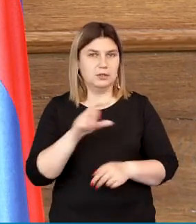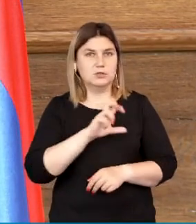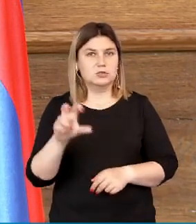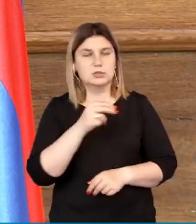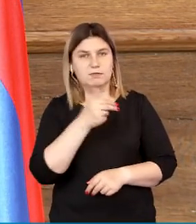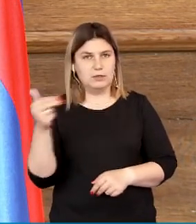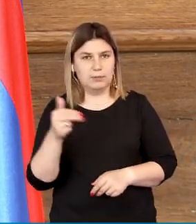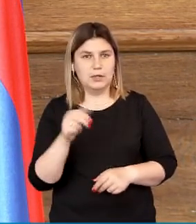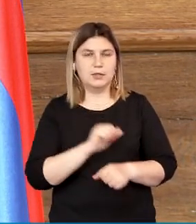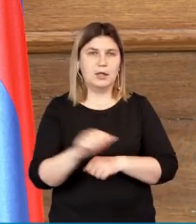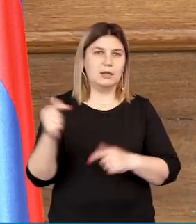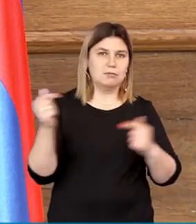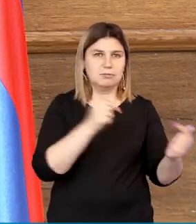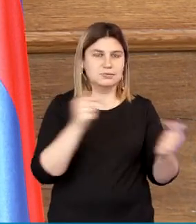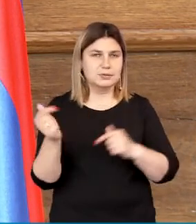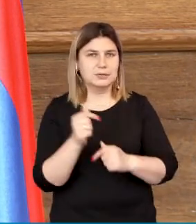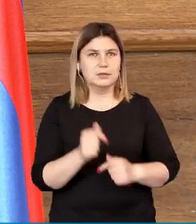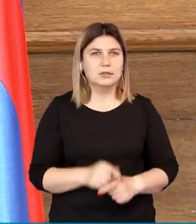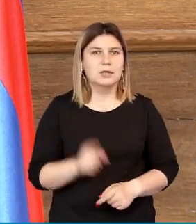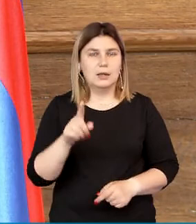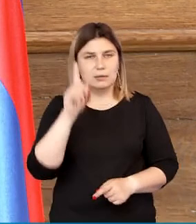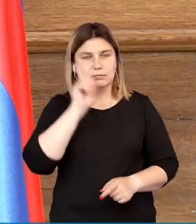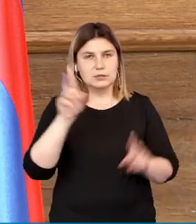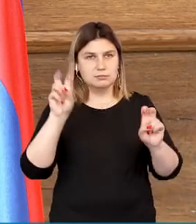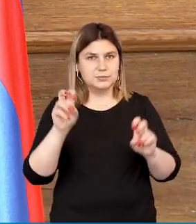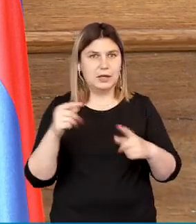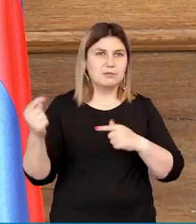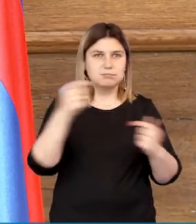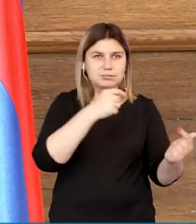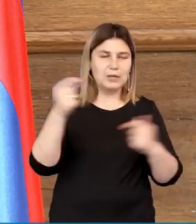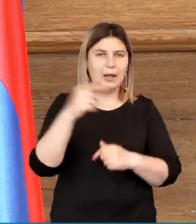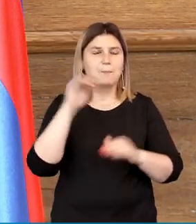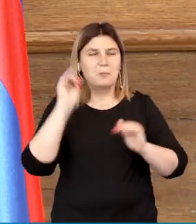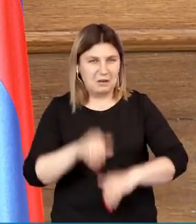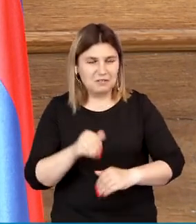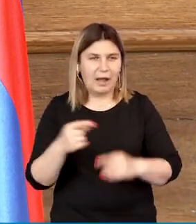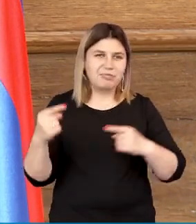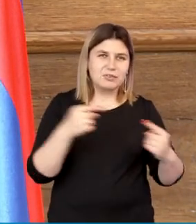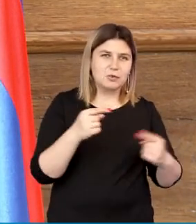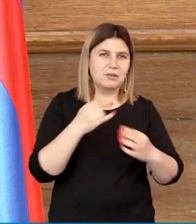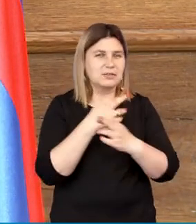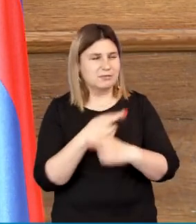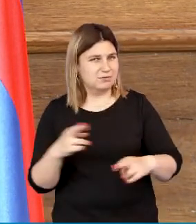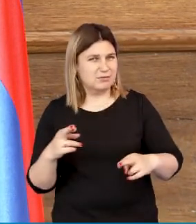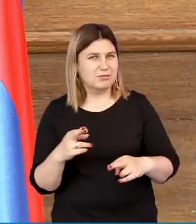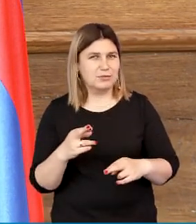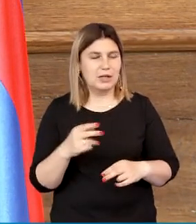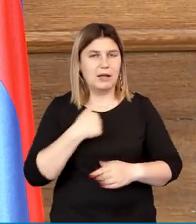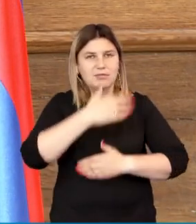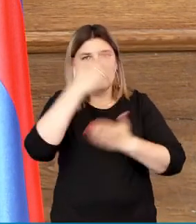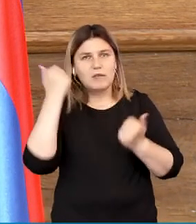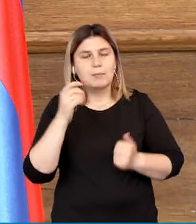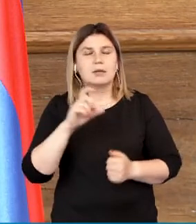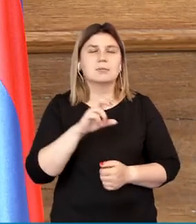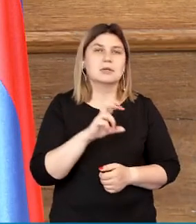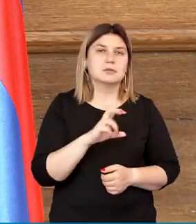prowadzone spekulacje? No, trafnie pan Paweł nazwał spekulacje, można prowadzić. Oczywiście w tej kwestii nie wiemy tego. Nie wiemy